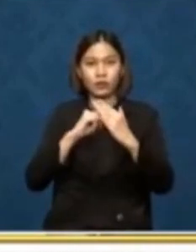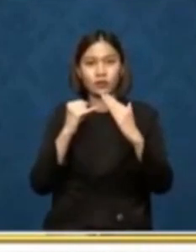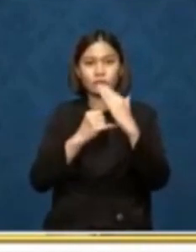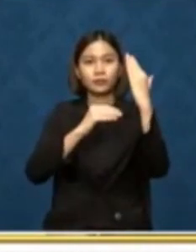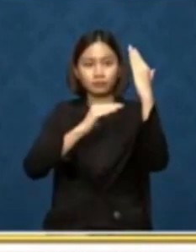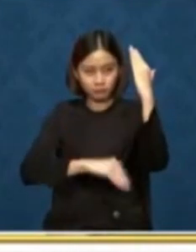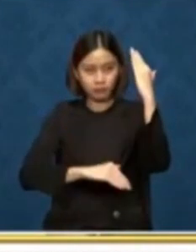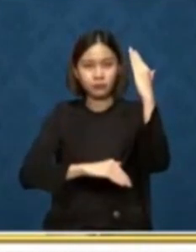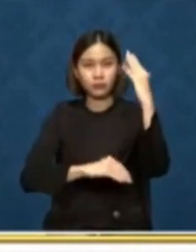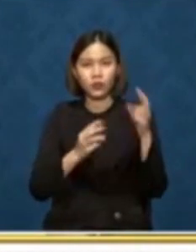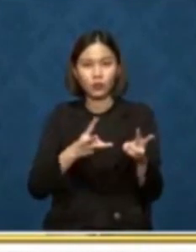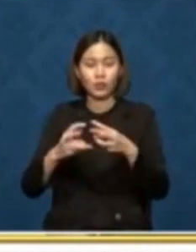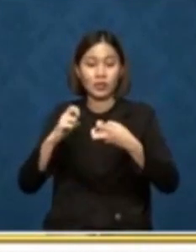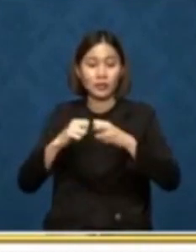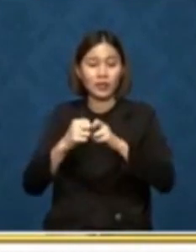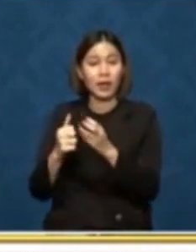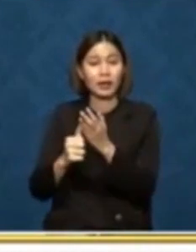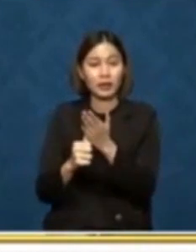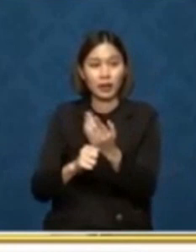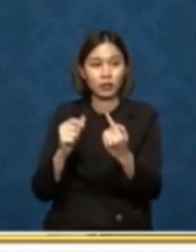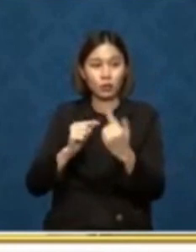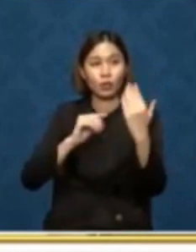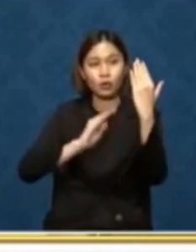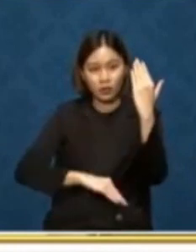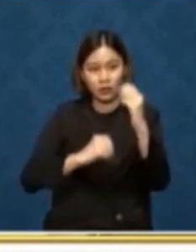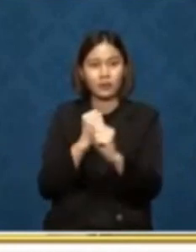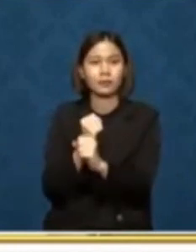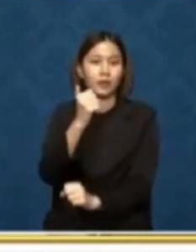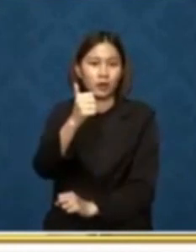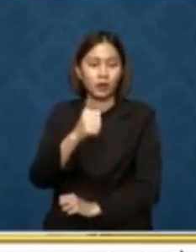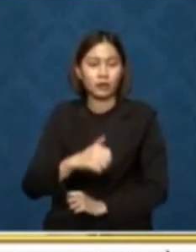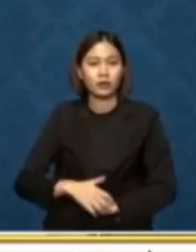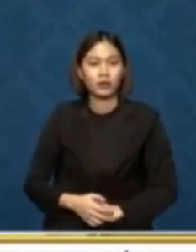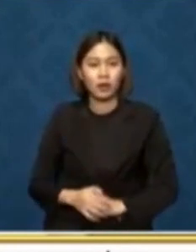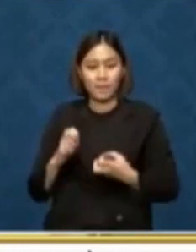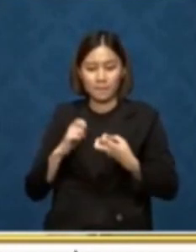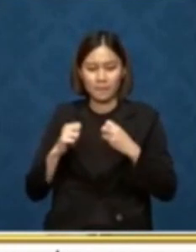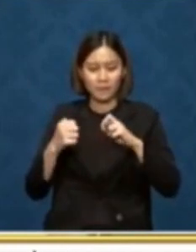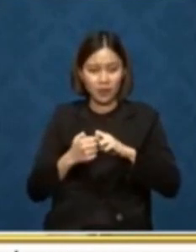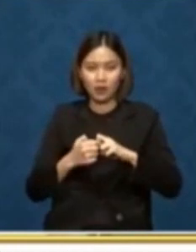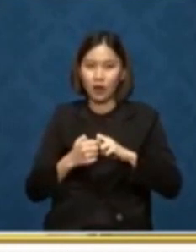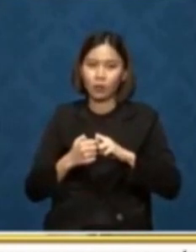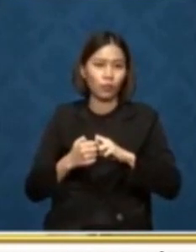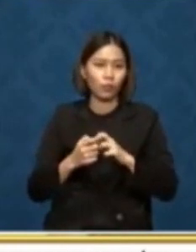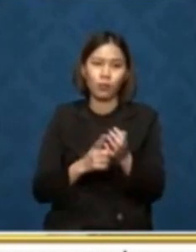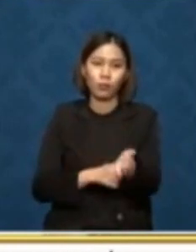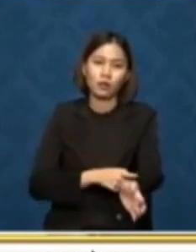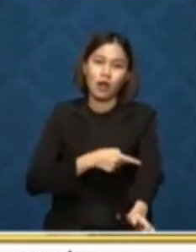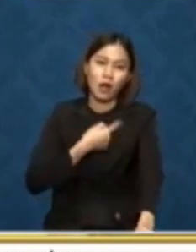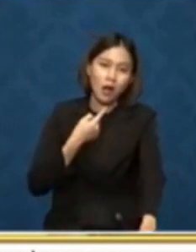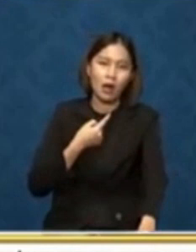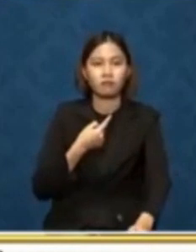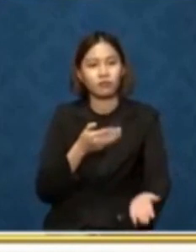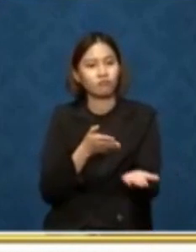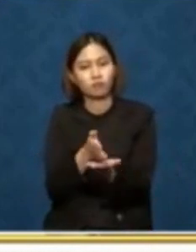จังหวัดชายแดนภาคใต้เป็นทางที่จะแก้ปัญหาของจังหวัดชายแดนภาคใต้ได้ปัญหาที่หมักหมมมานาน